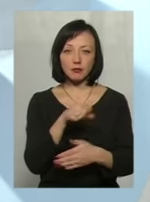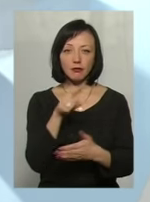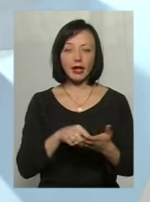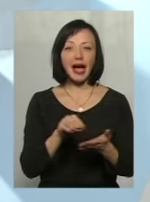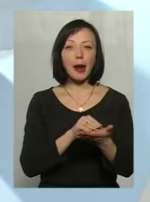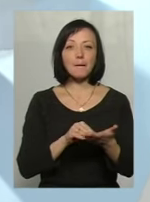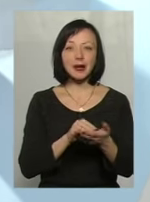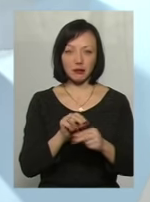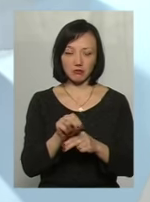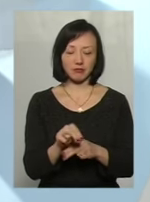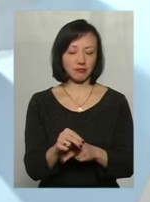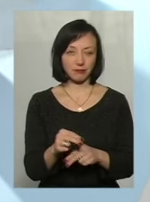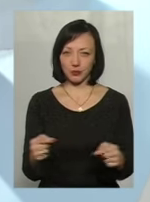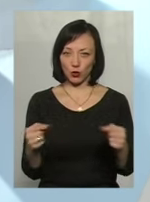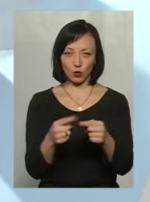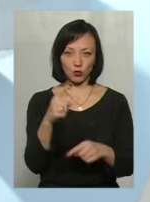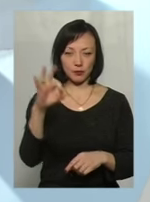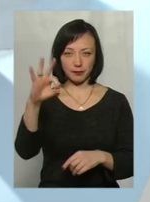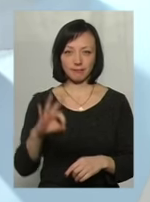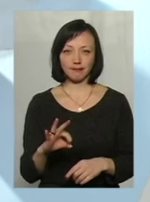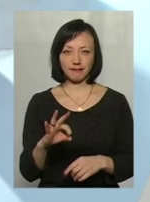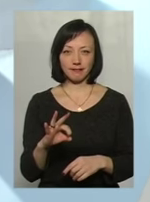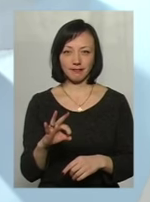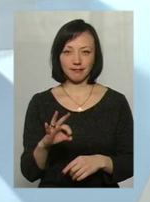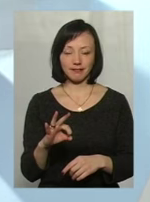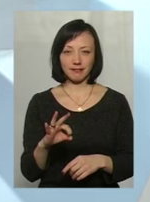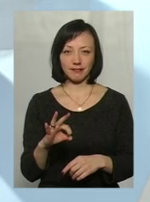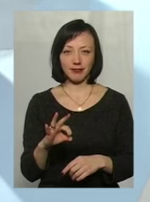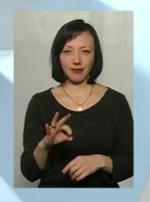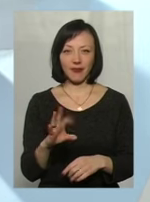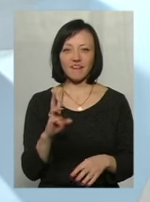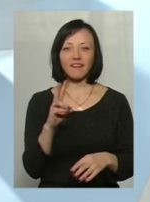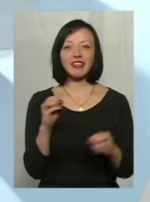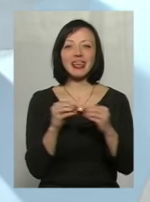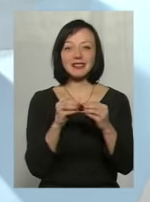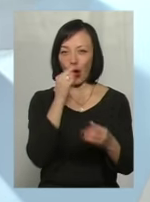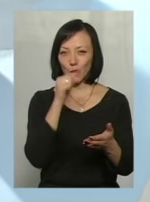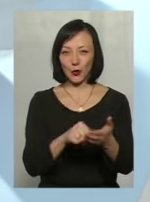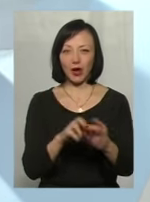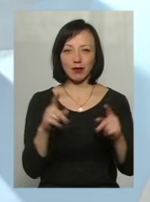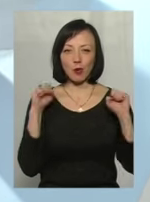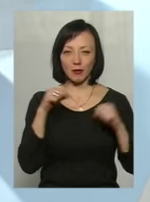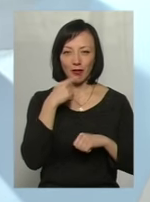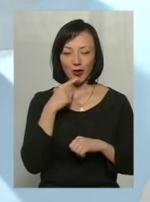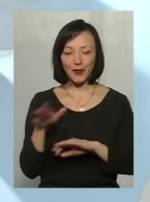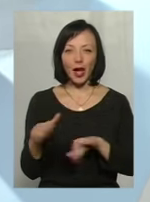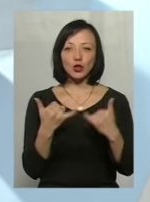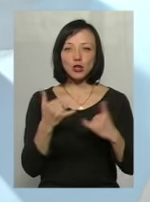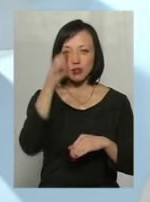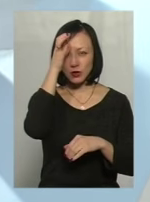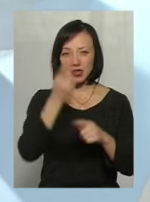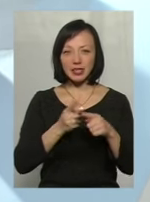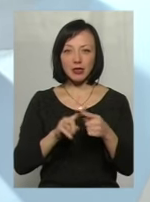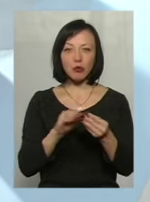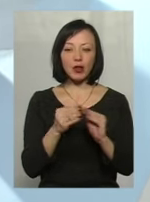В яблучко, як говорять спортсмени, Справа в тому, що сучасна освіта – це проблема